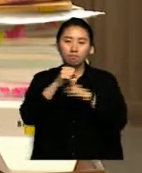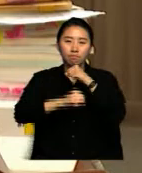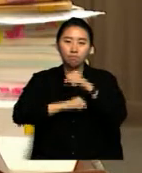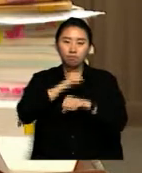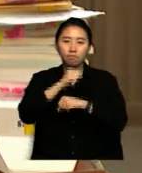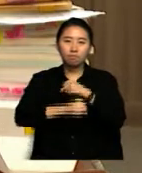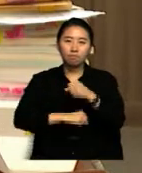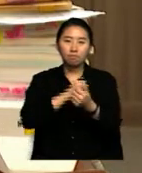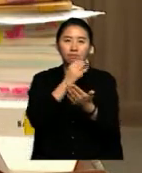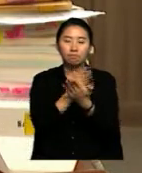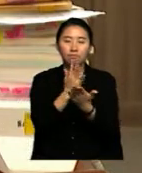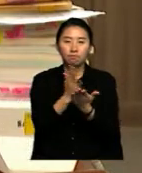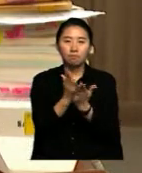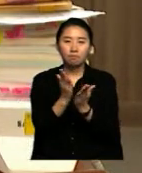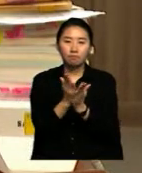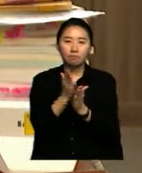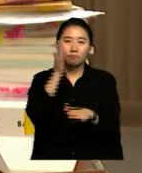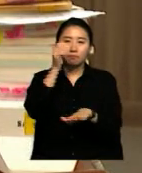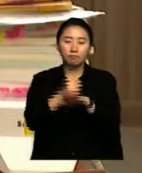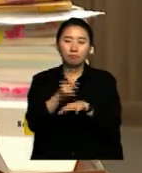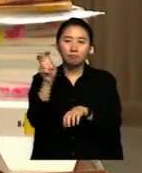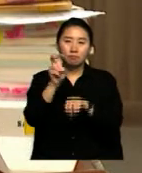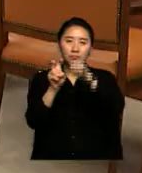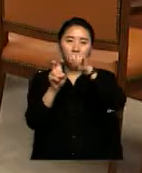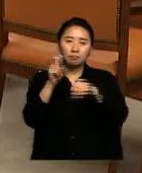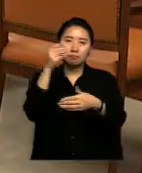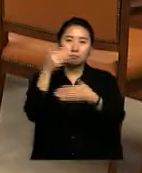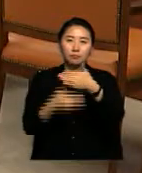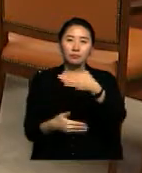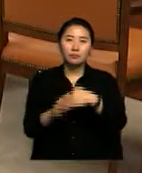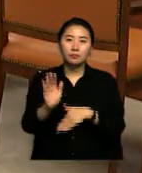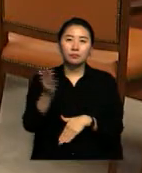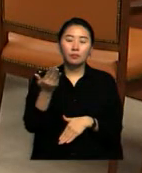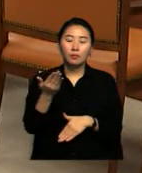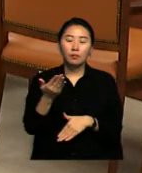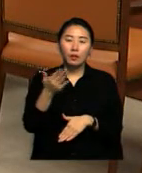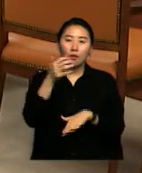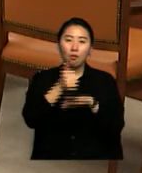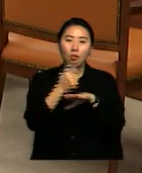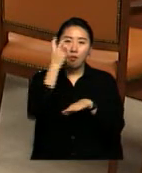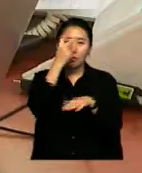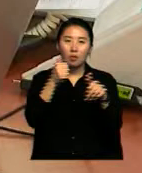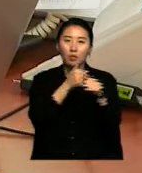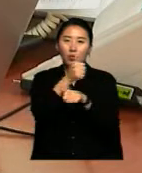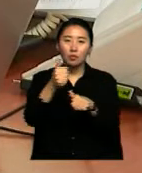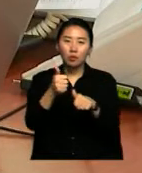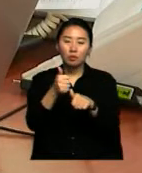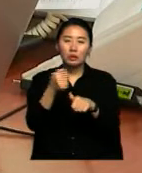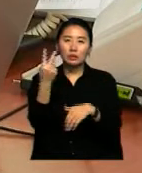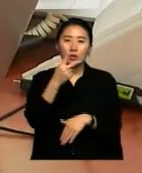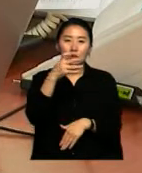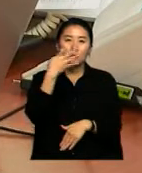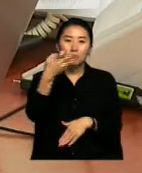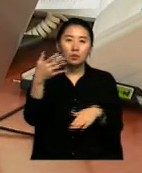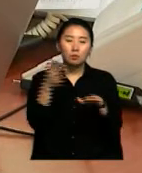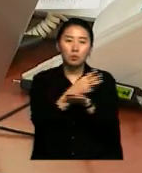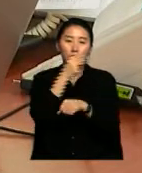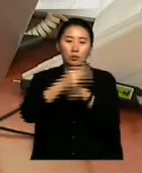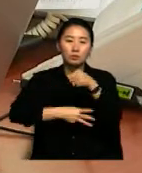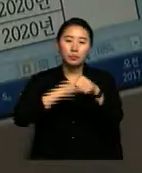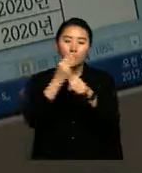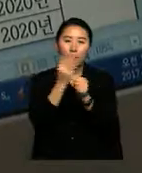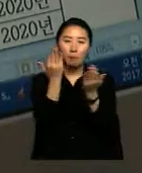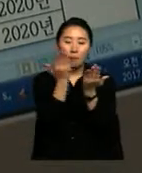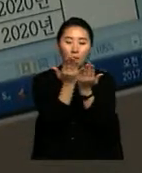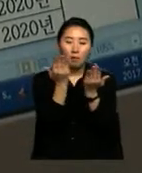했고 그 결과가 20% 불용액으로 남았다. 구리시 결산검사위원들은 2014년부터 3년치를